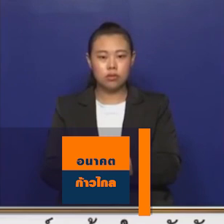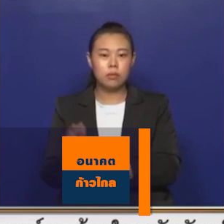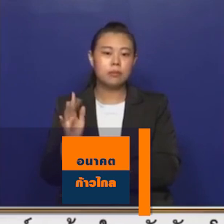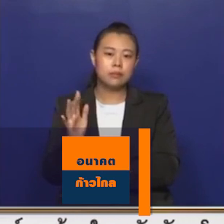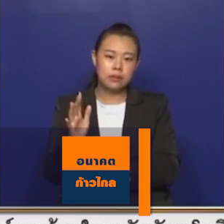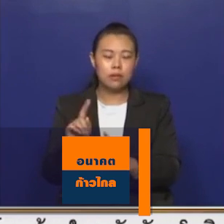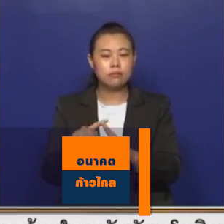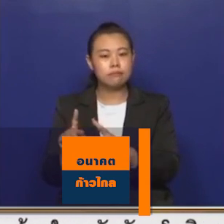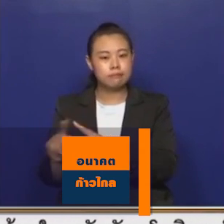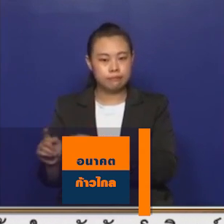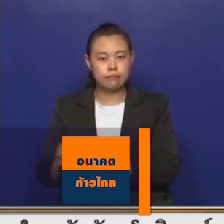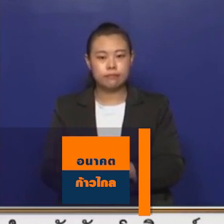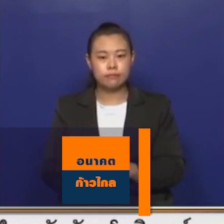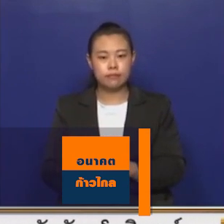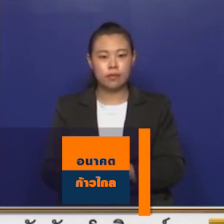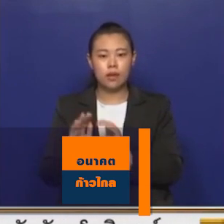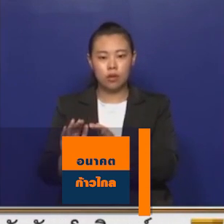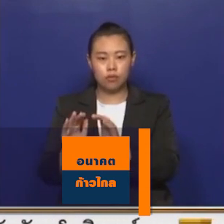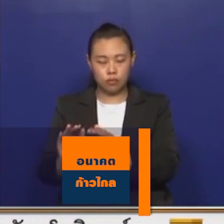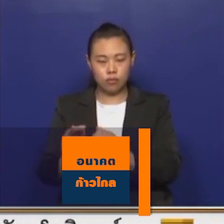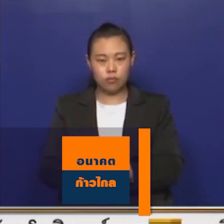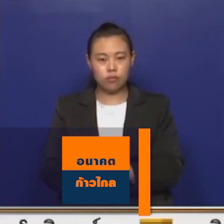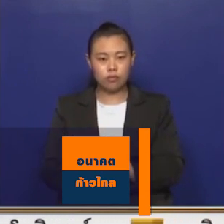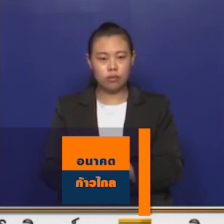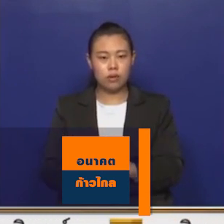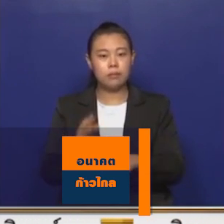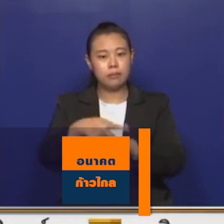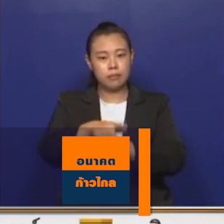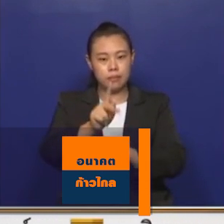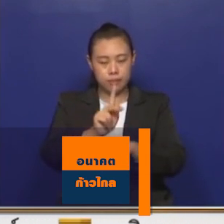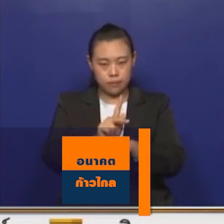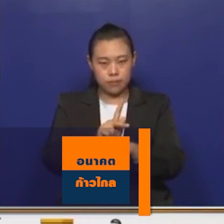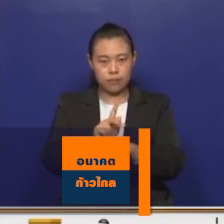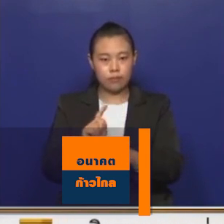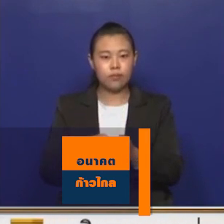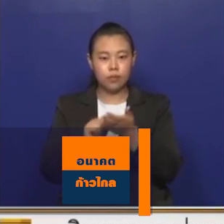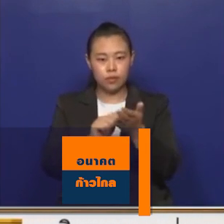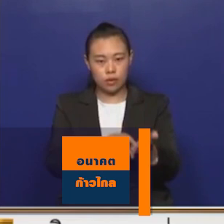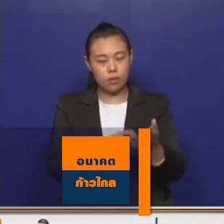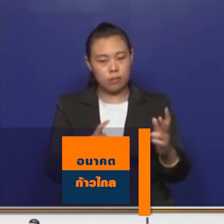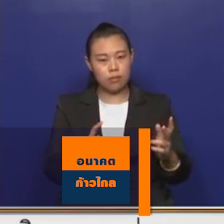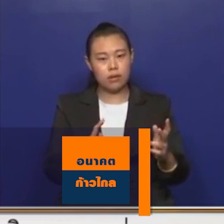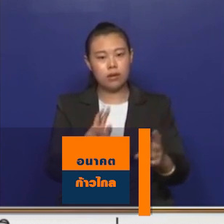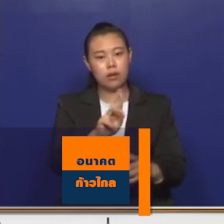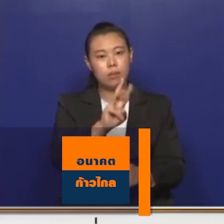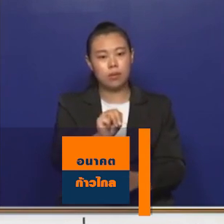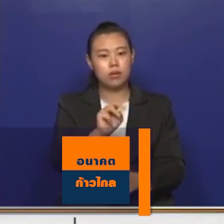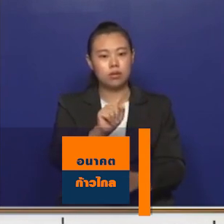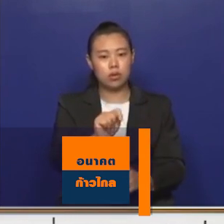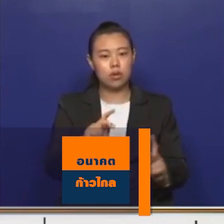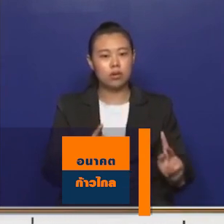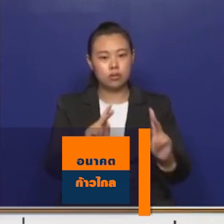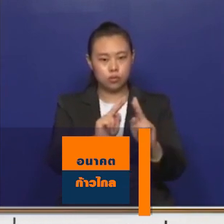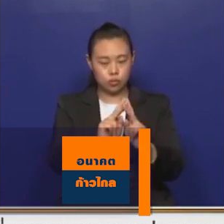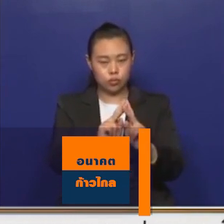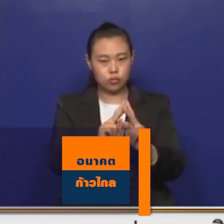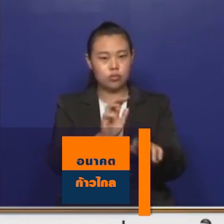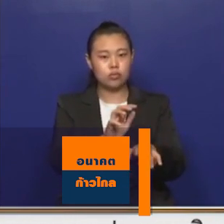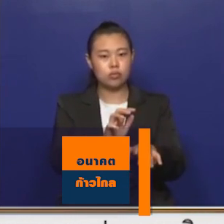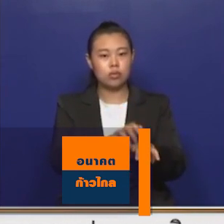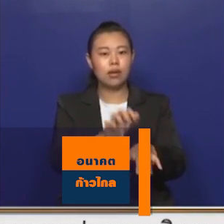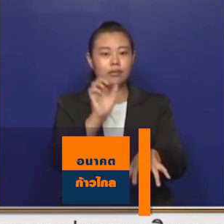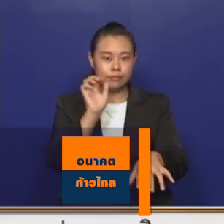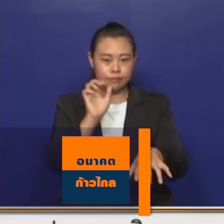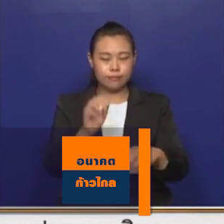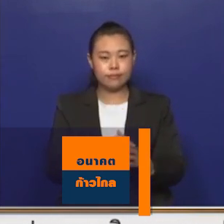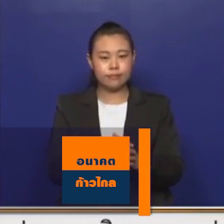ท่านประธานนะครับฝากไปยังรัฐมนตรีกระทรวงมหาดไทยอีกครั้งนะครับให้หน่วยงานที่เกี่ยวข้องเนี่ยเข้ามาช่วยดูแลในเรื่องพลังงานทางเลือกนะครับไม่ว่าจะเป็น